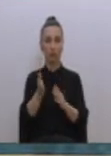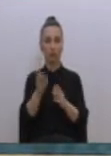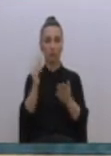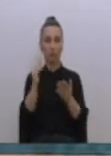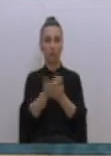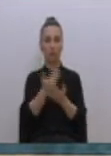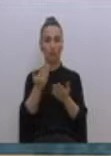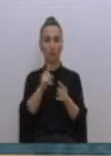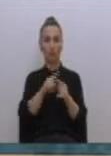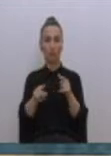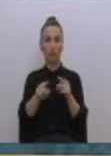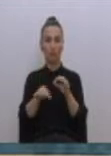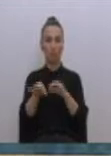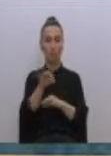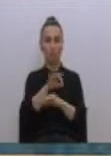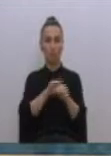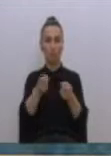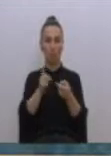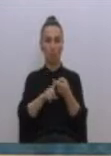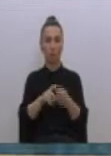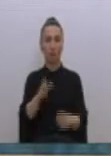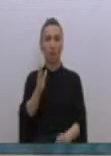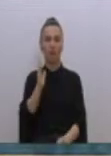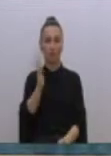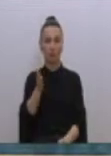დაჩქარებულ პროექტებზე გვექნება